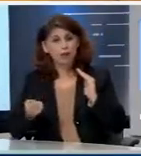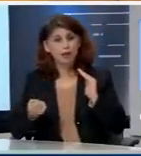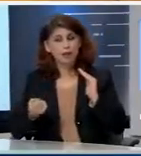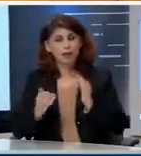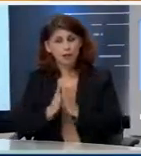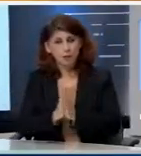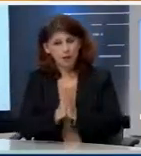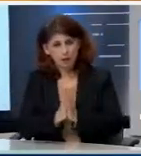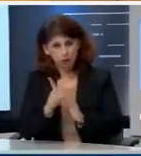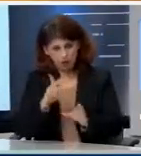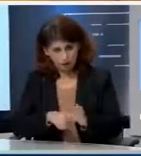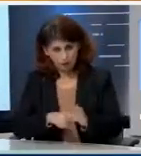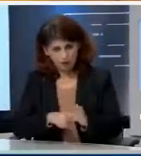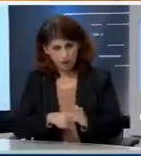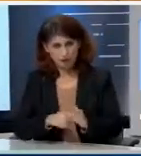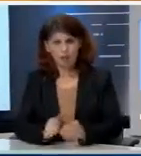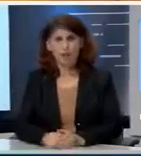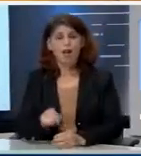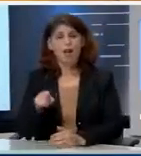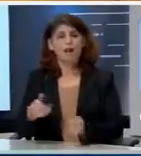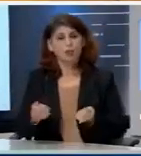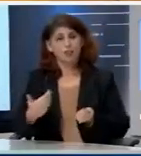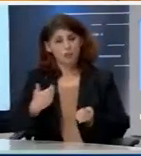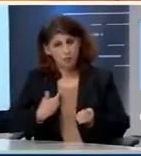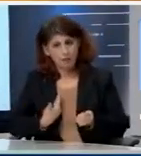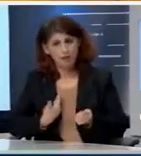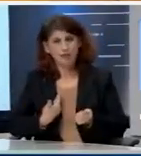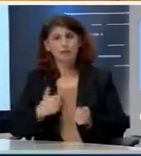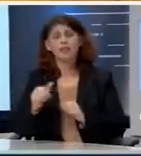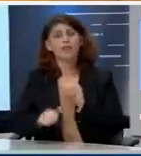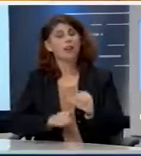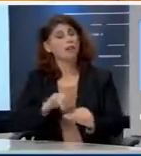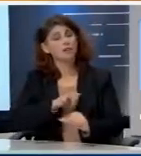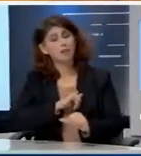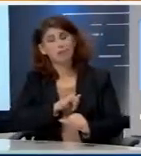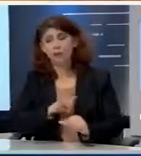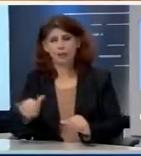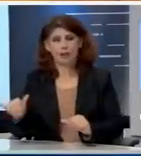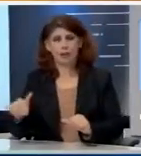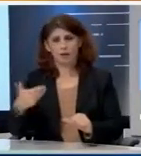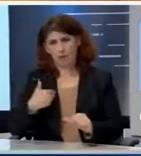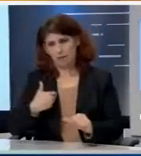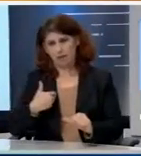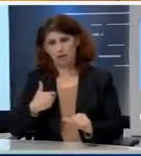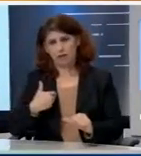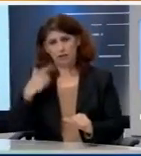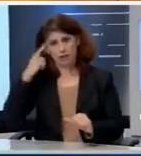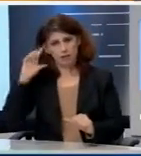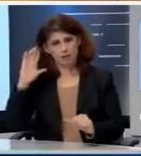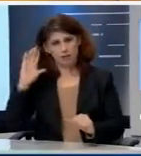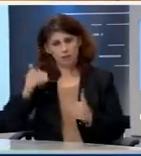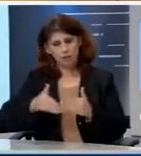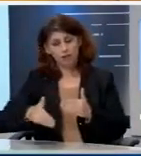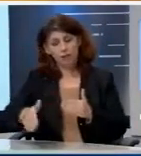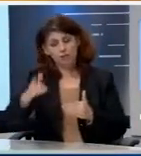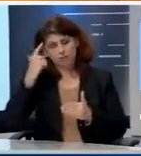να με παρακαλούν οι εταιρείες. Αυτό έγινε από μένα και δεν άλλαξε ποτέ, τουλάχιστον από εμένα. Δεν ξέρω τι